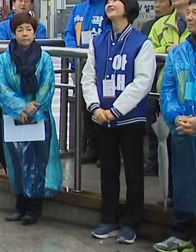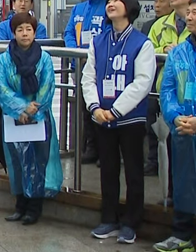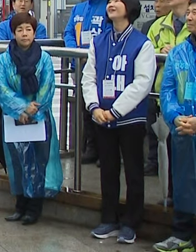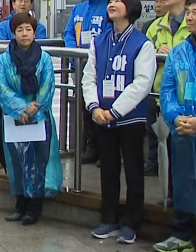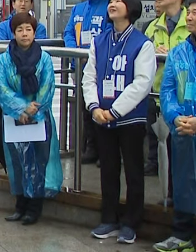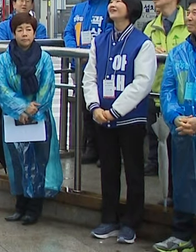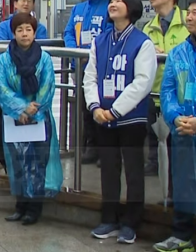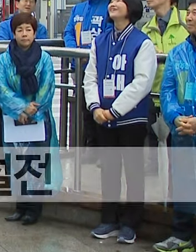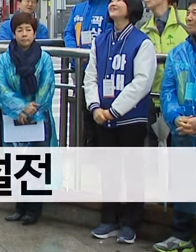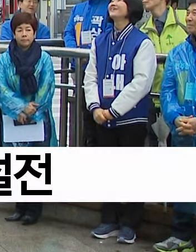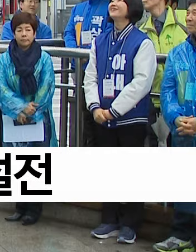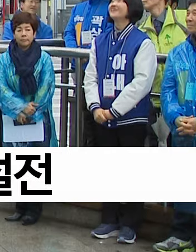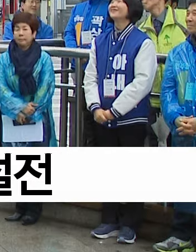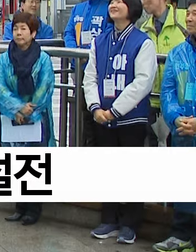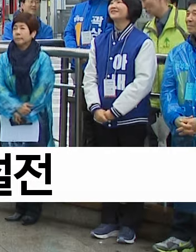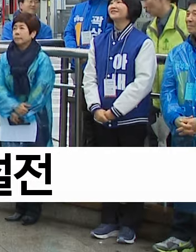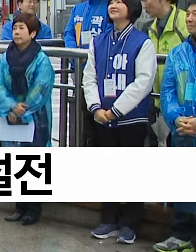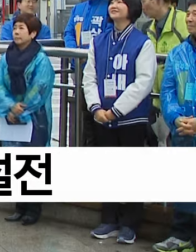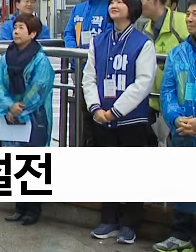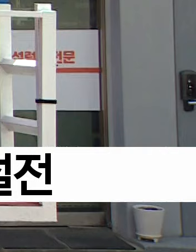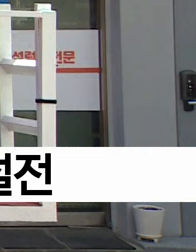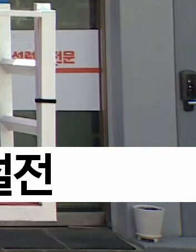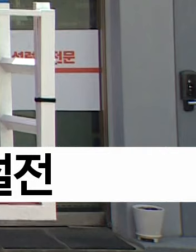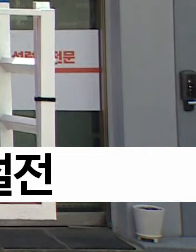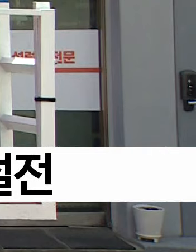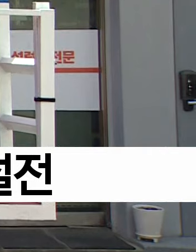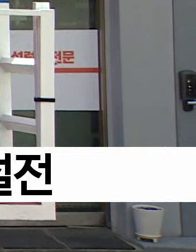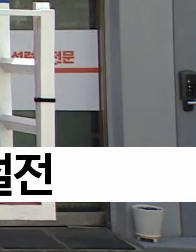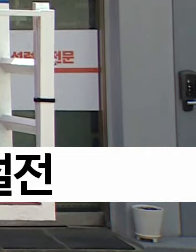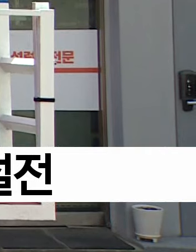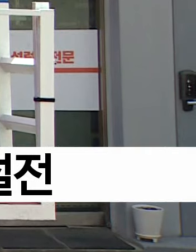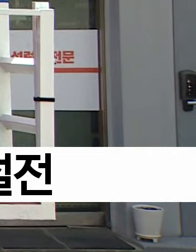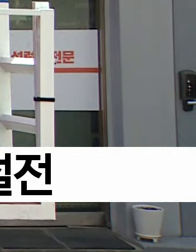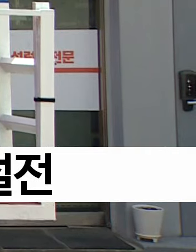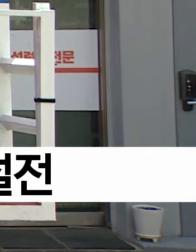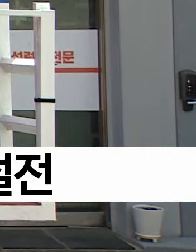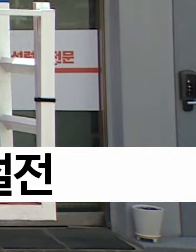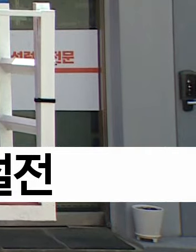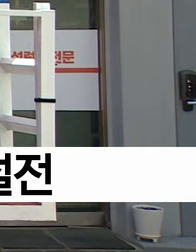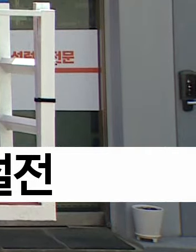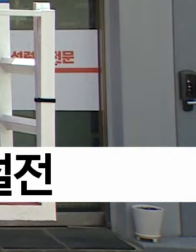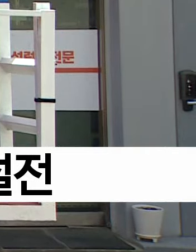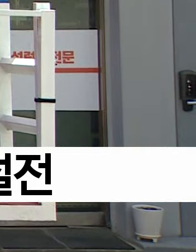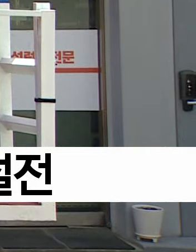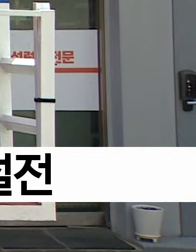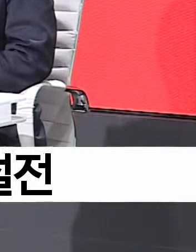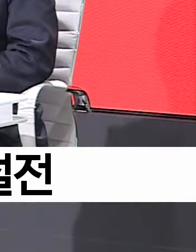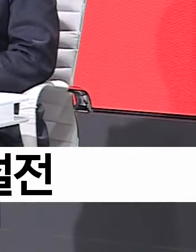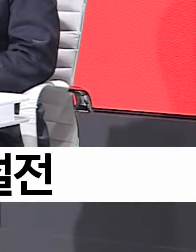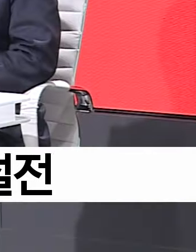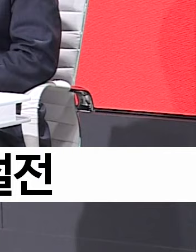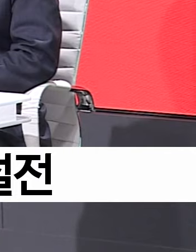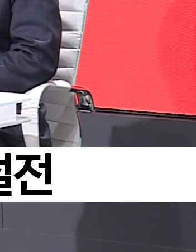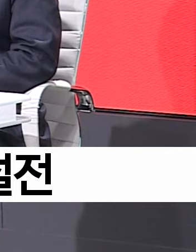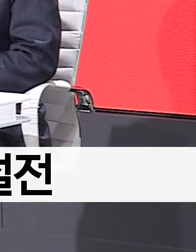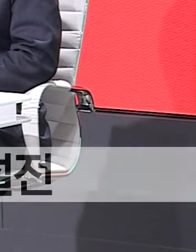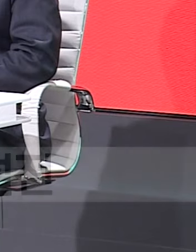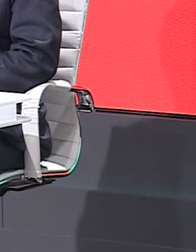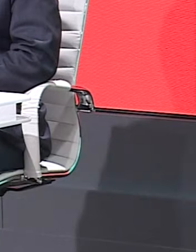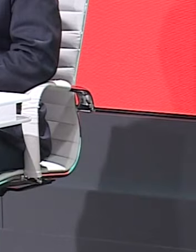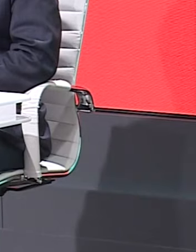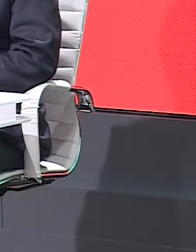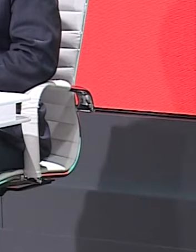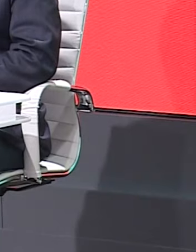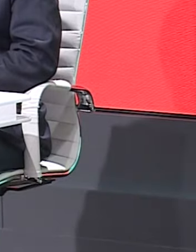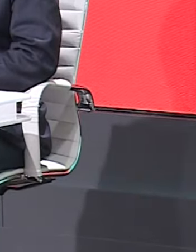정치 1번지 종로에 첫 발을 내딛는 초선과 보궐에 이어 재선에 도전하는 여야 후보들은 국회의원 자격론